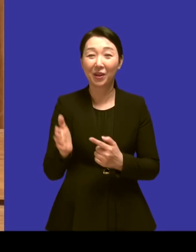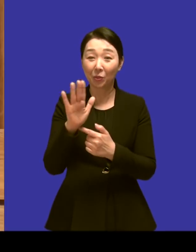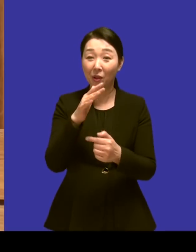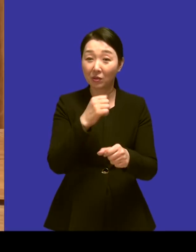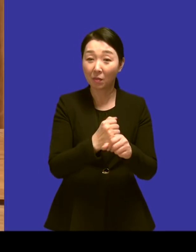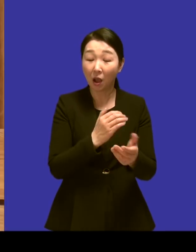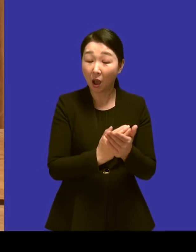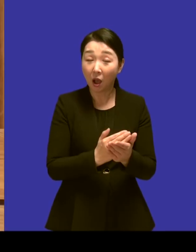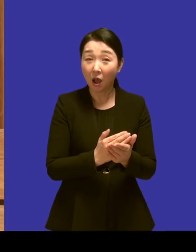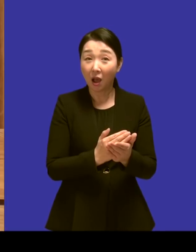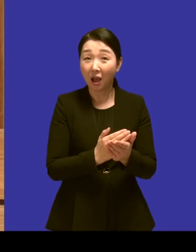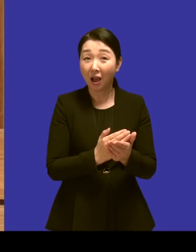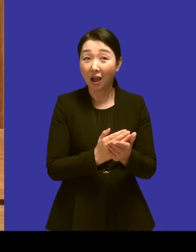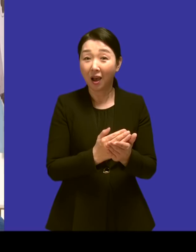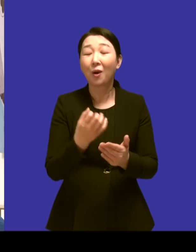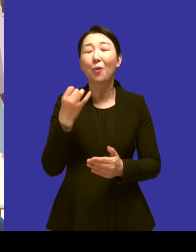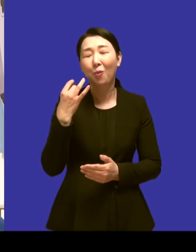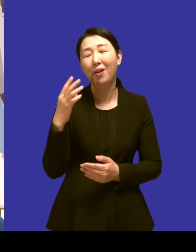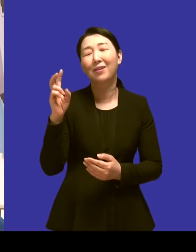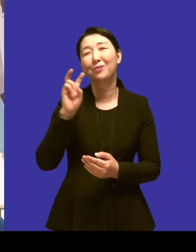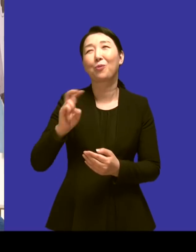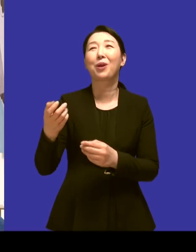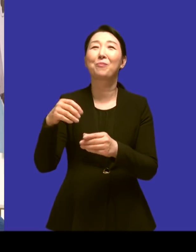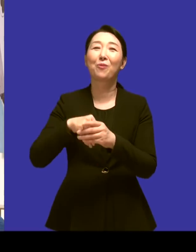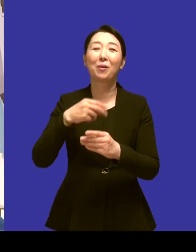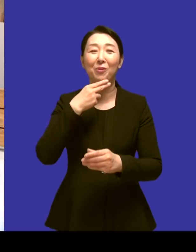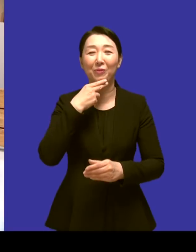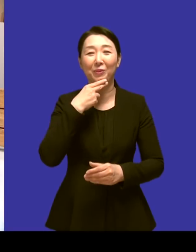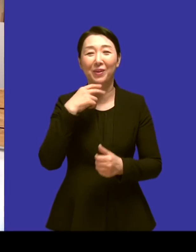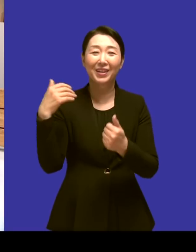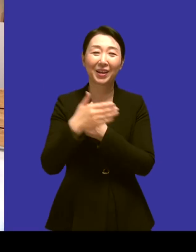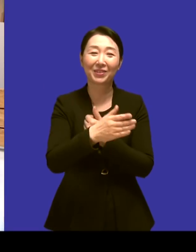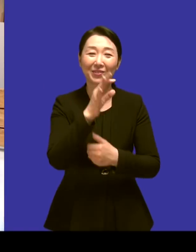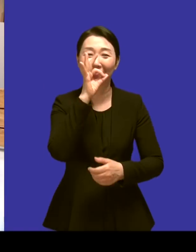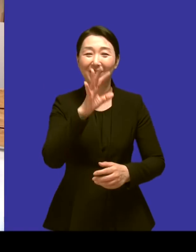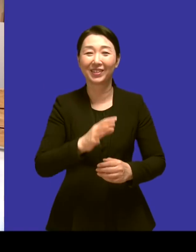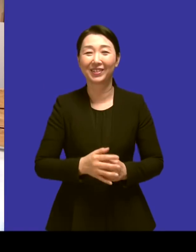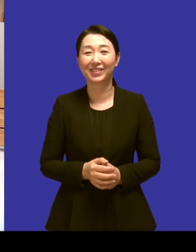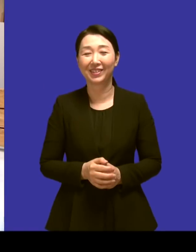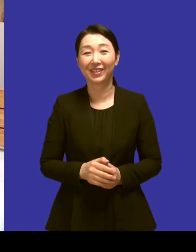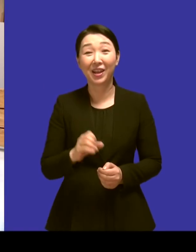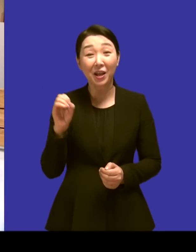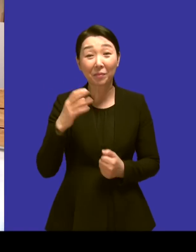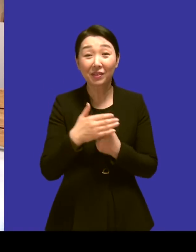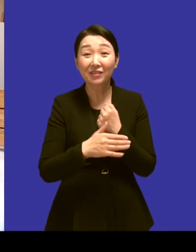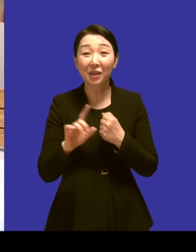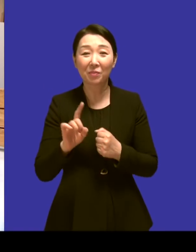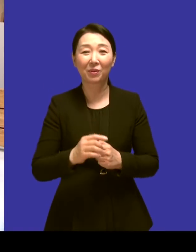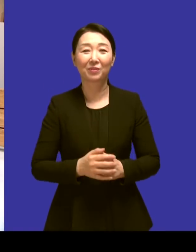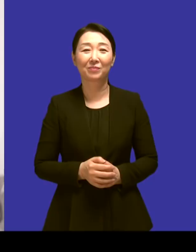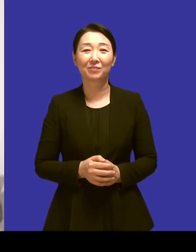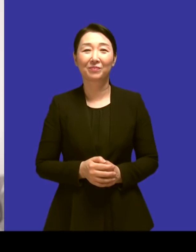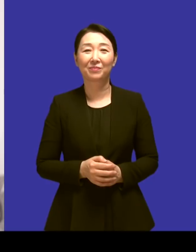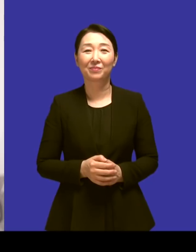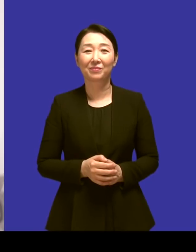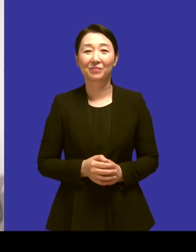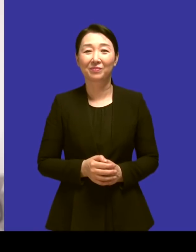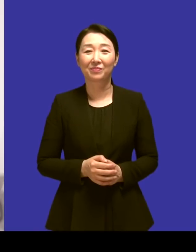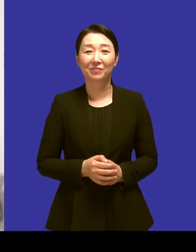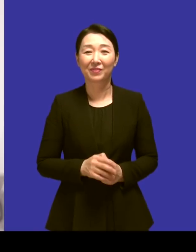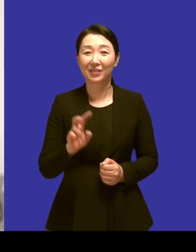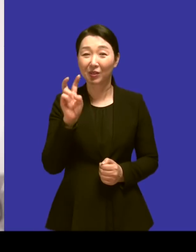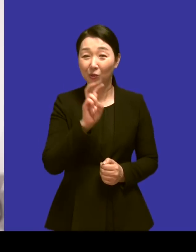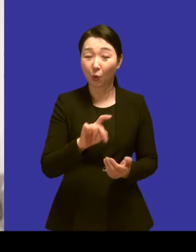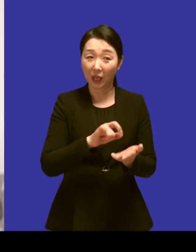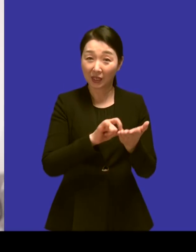진짜 내지 안, 말았어요, 이제 안 나올 곡, 감사드릴 수 없다. 근데 왜 갑자기 여기도 무슨 은혜가 안 나올 있었어요? 곡이었는데 네. 그